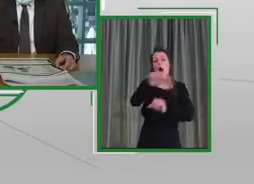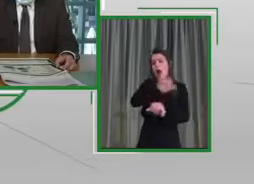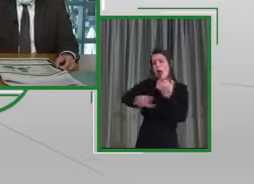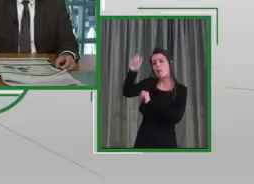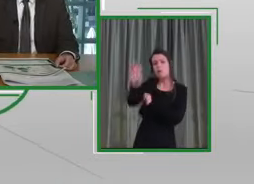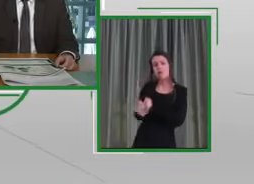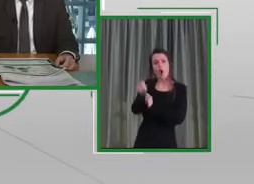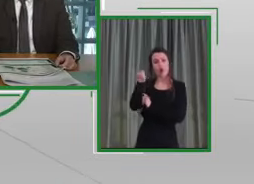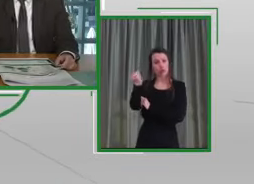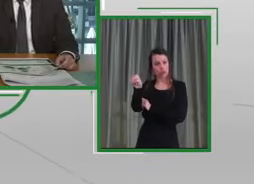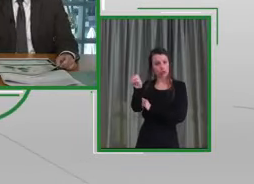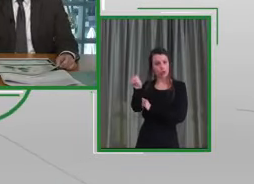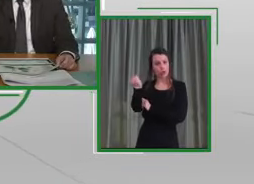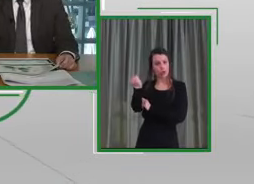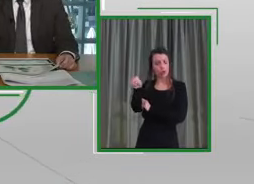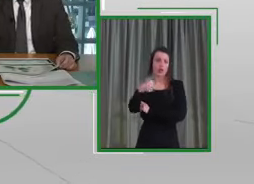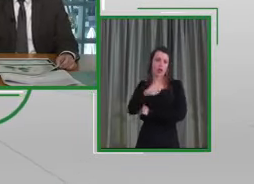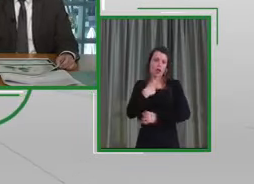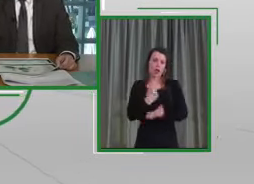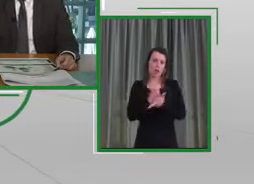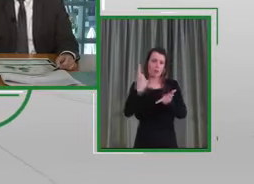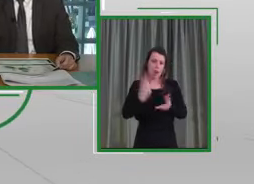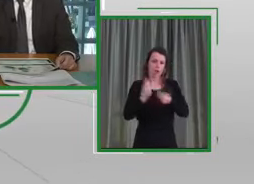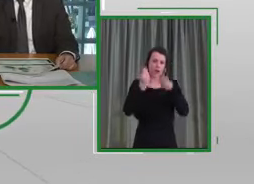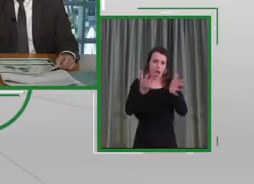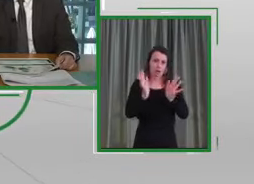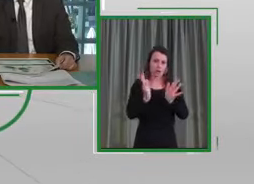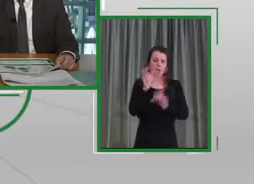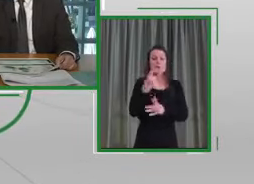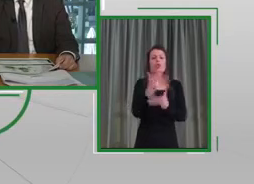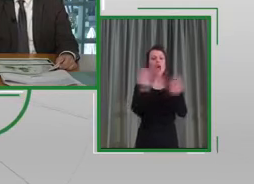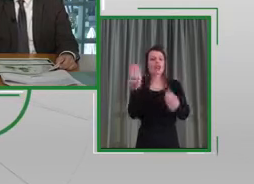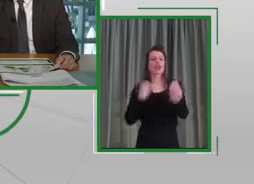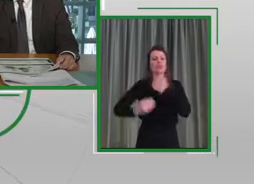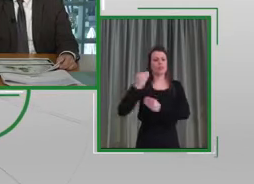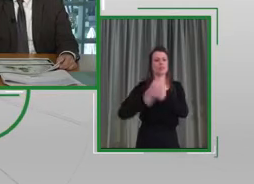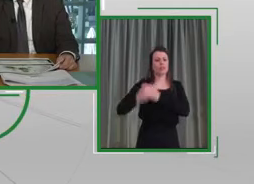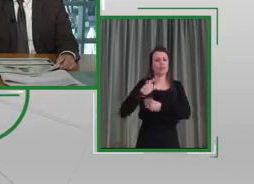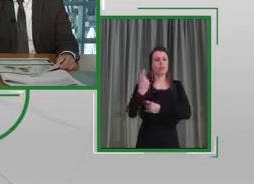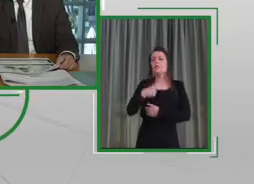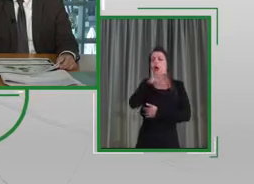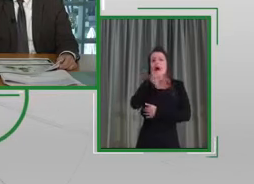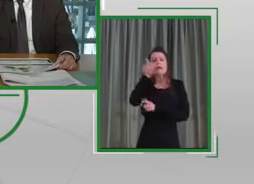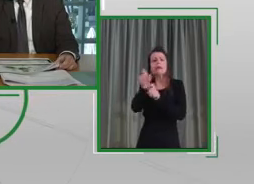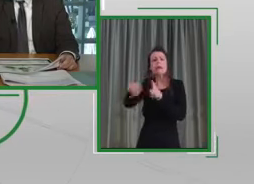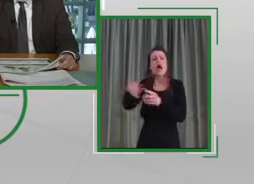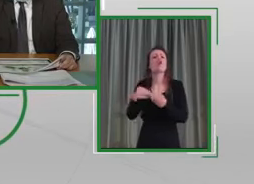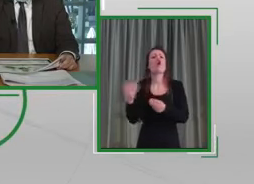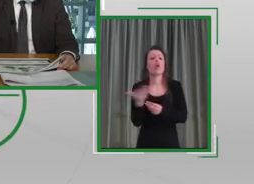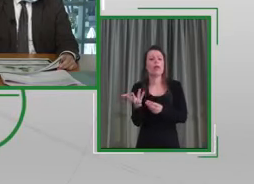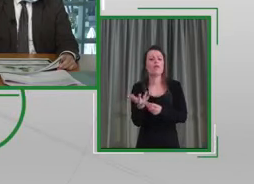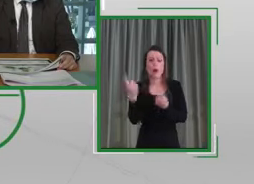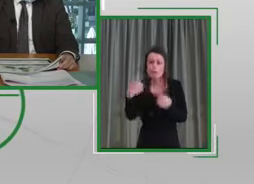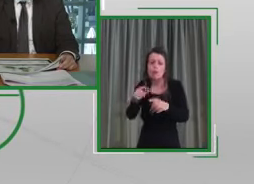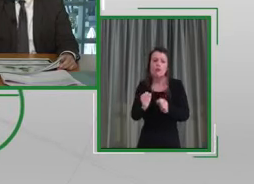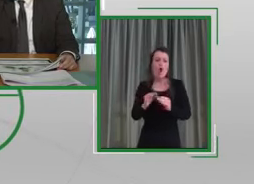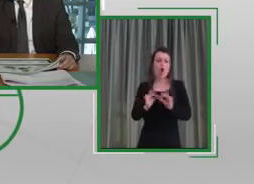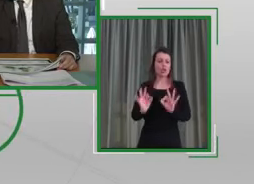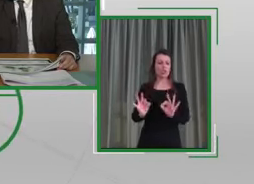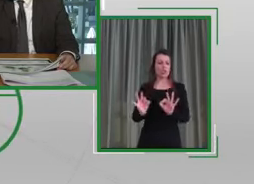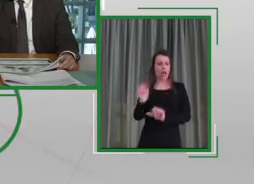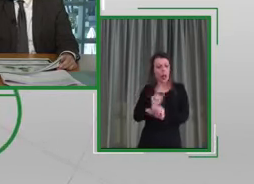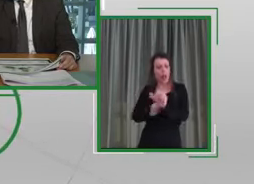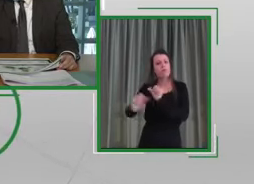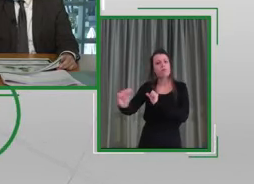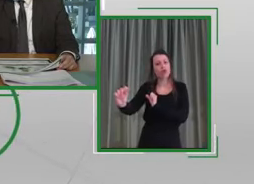una risposta importante alla domanda che ci facevano gli anziani come fanno quindi ecco possiamo possiamo fare in